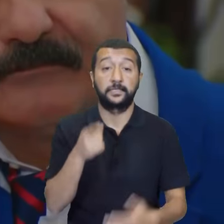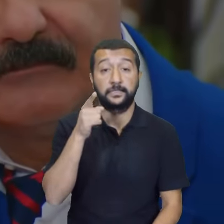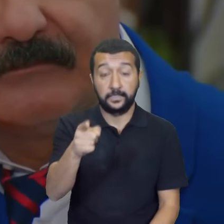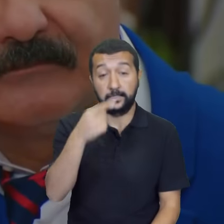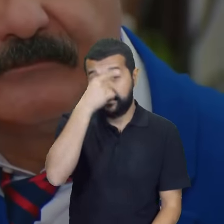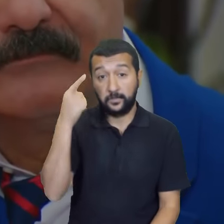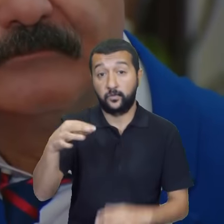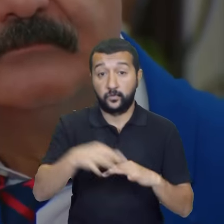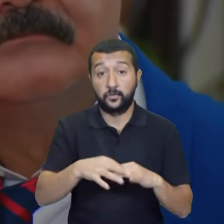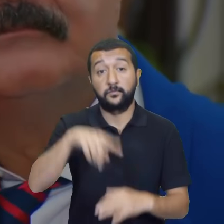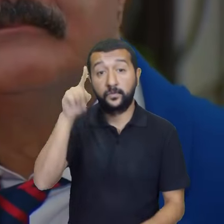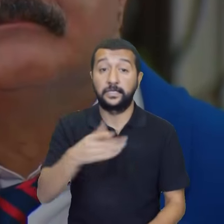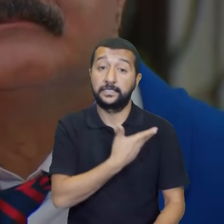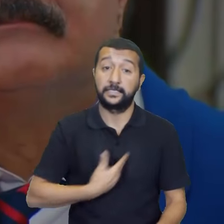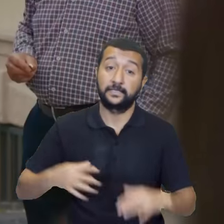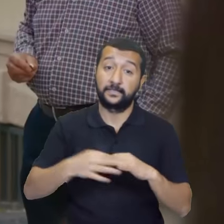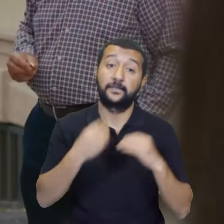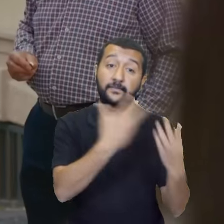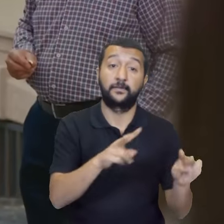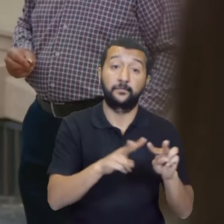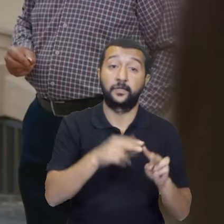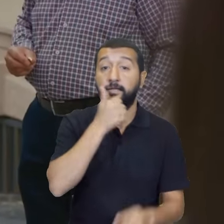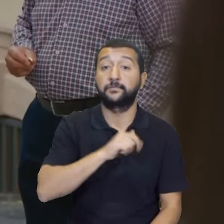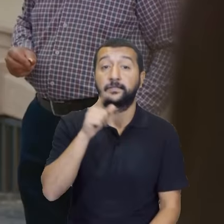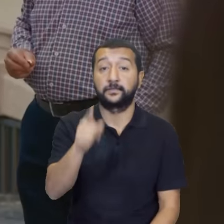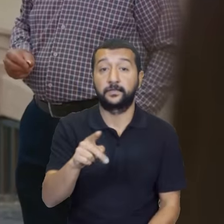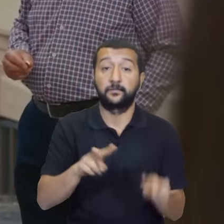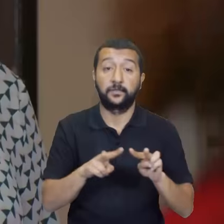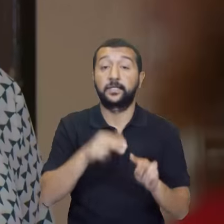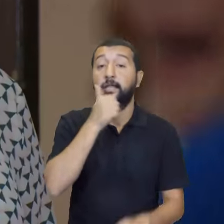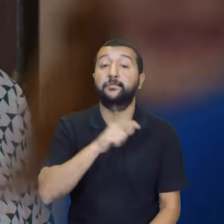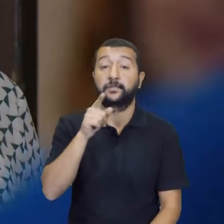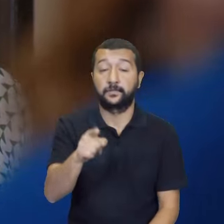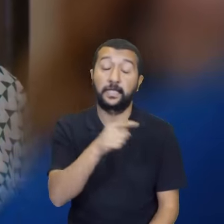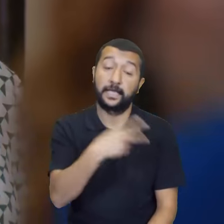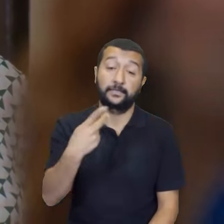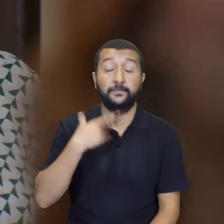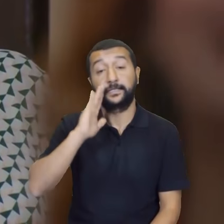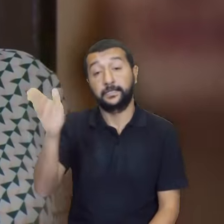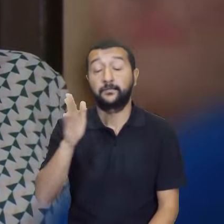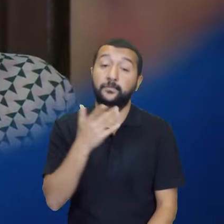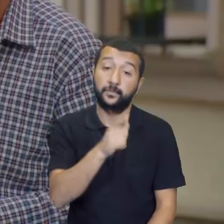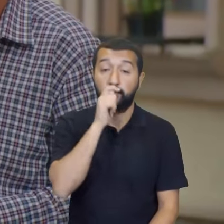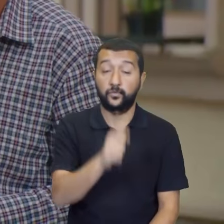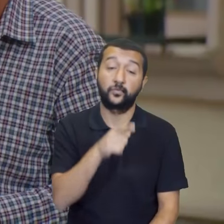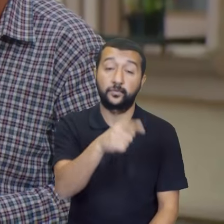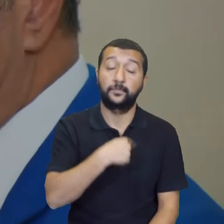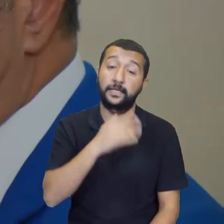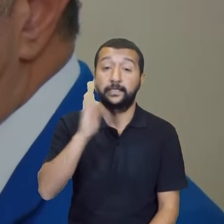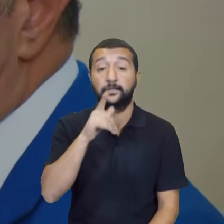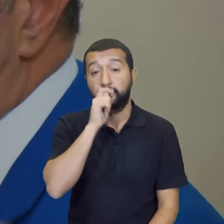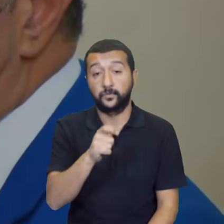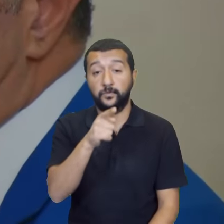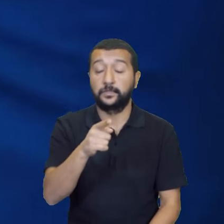Sen de belki o yüzüğü bir gün sevdiğine verirsin Münir abi. Münir abi. Hadi gidelim, söz verdiğim. Hadi